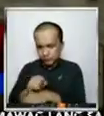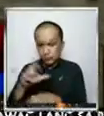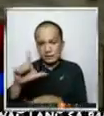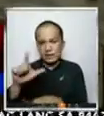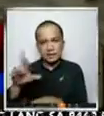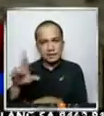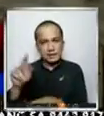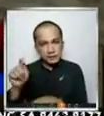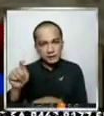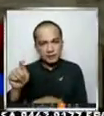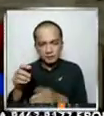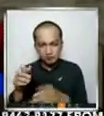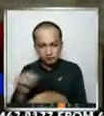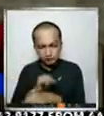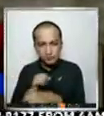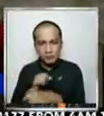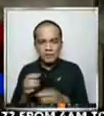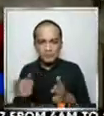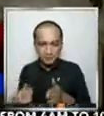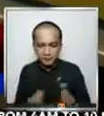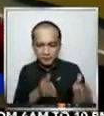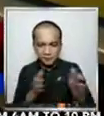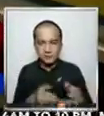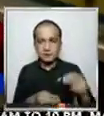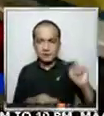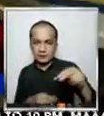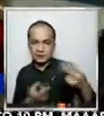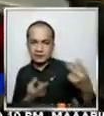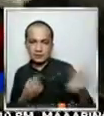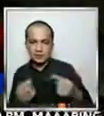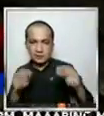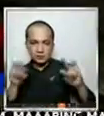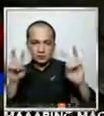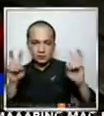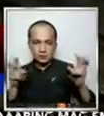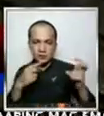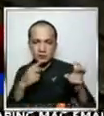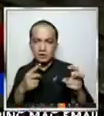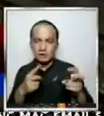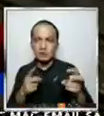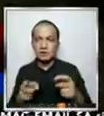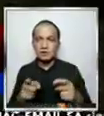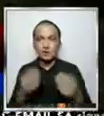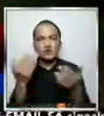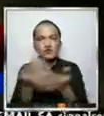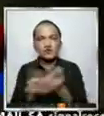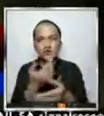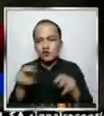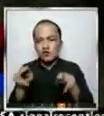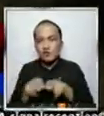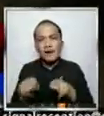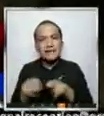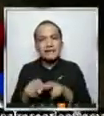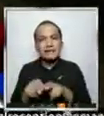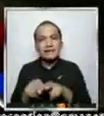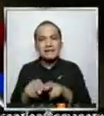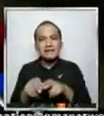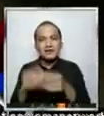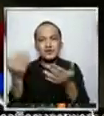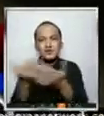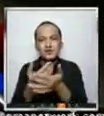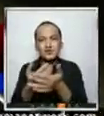ng mga kailangan gawin na tinatawag natin yung new normal. Yung new normal kasi natin, we place so much emphasis